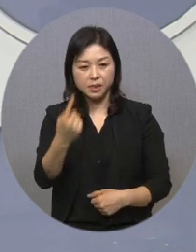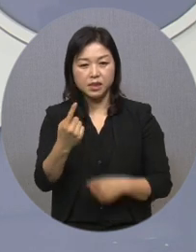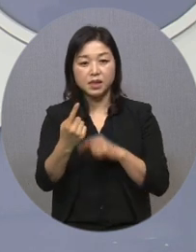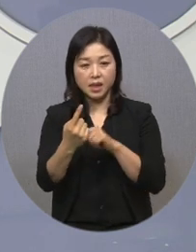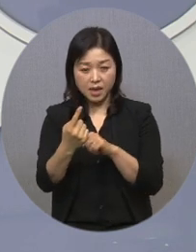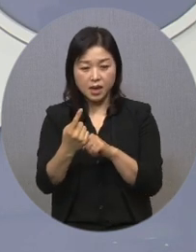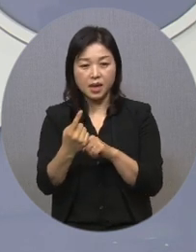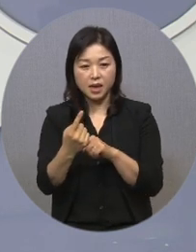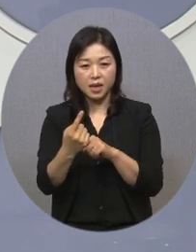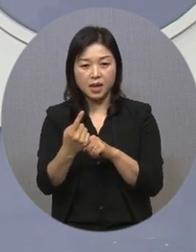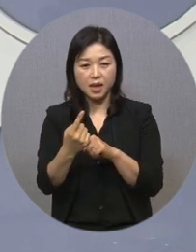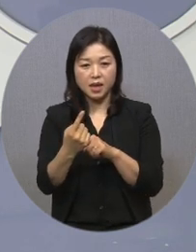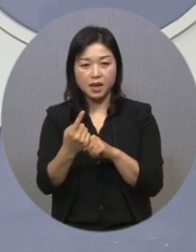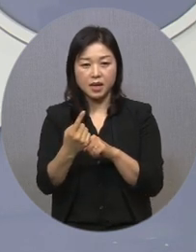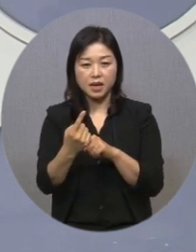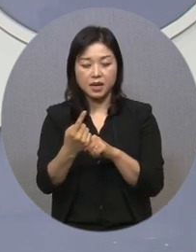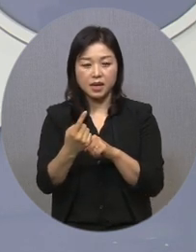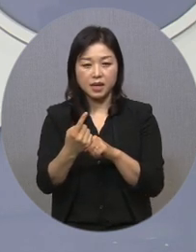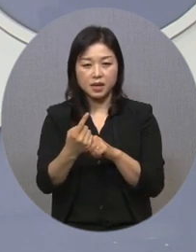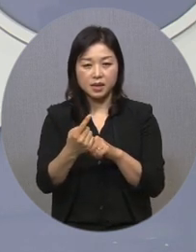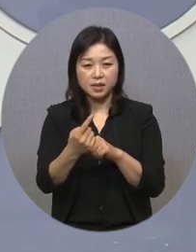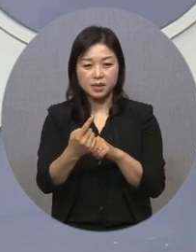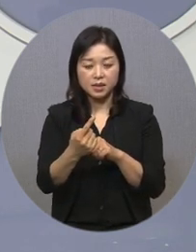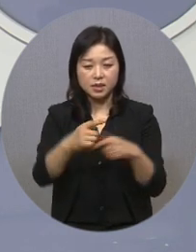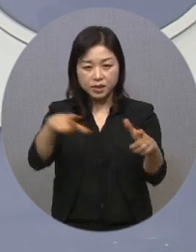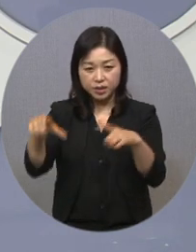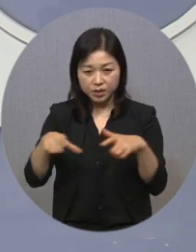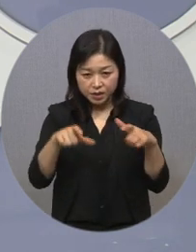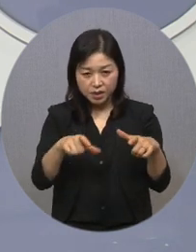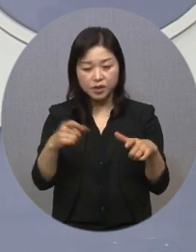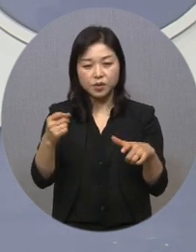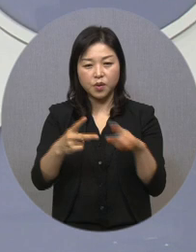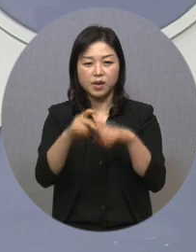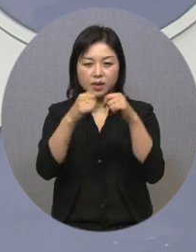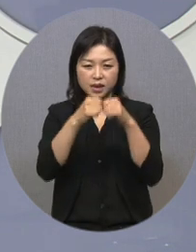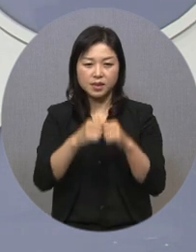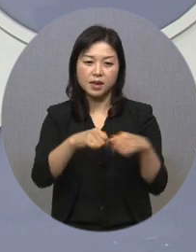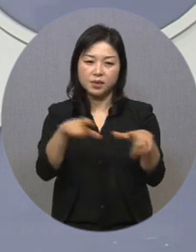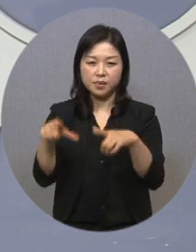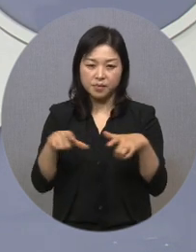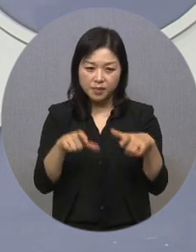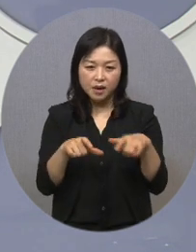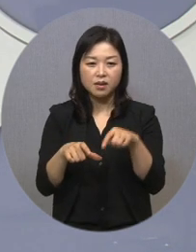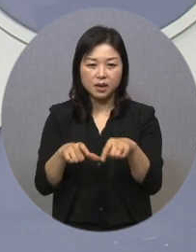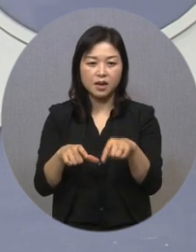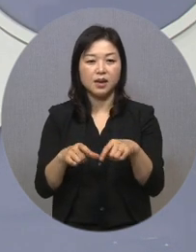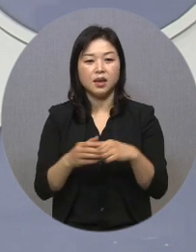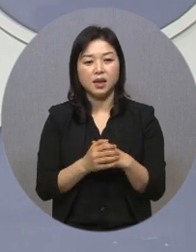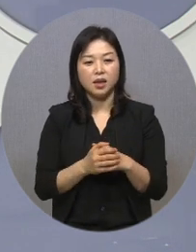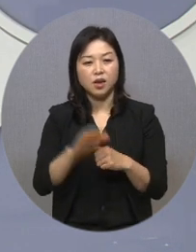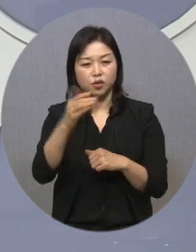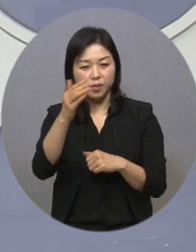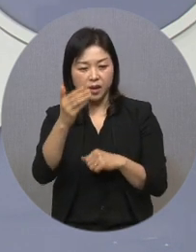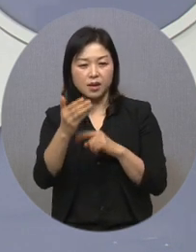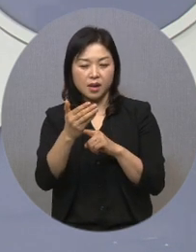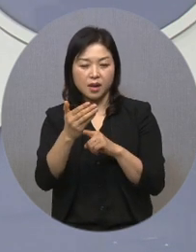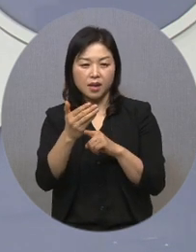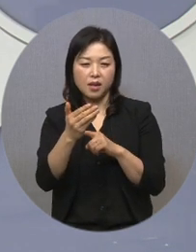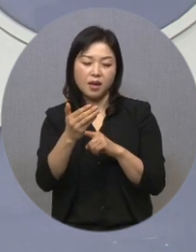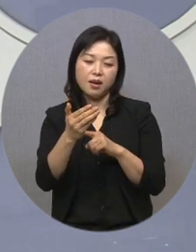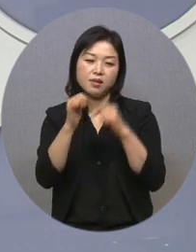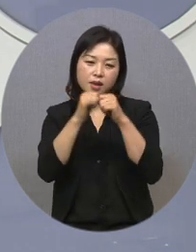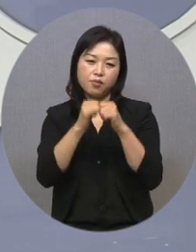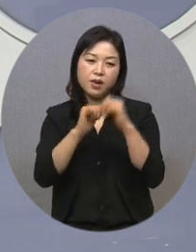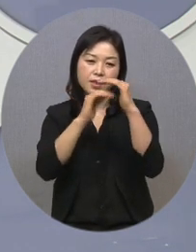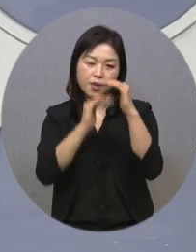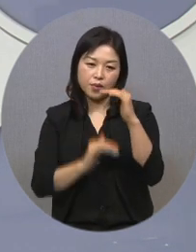421개, 400개가 넘는 단위 사무, 또 세부 사무로다가는 900개 정도의 세부 사무를